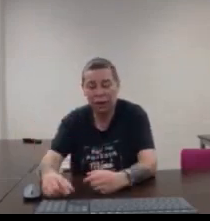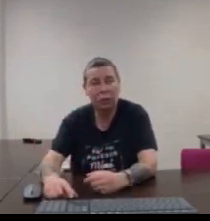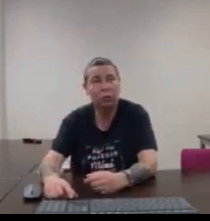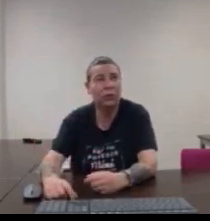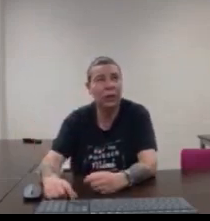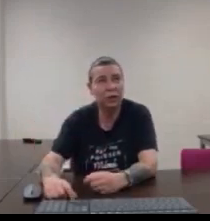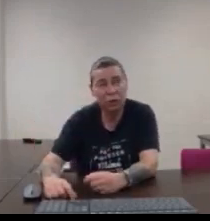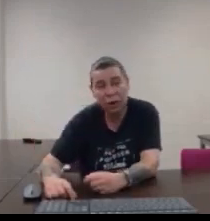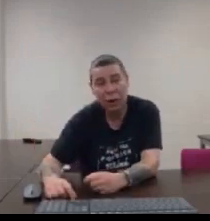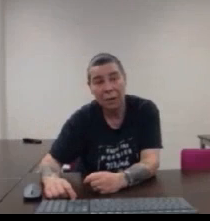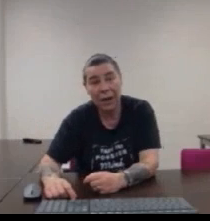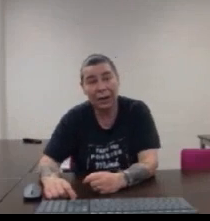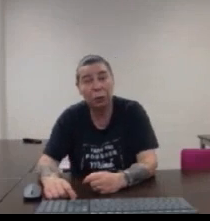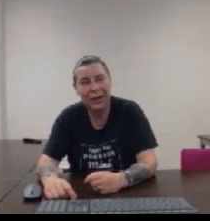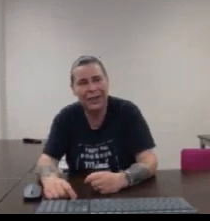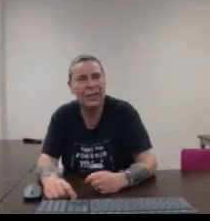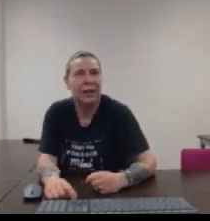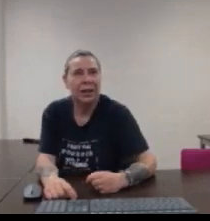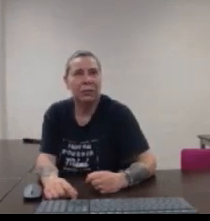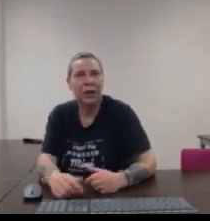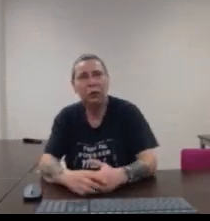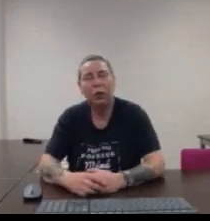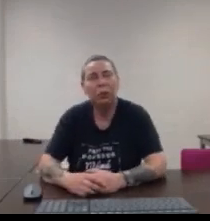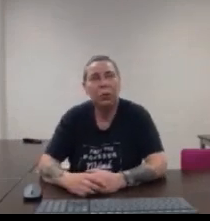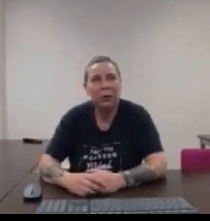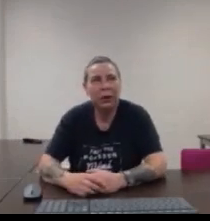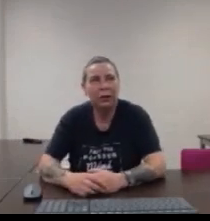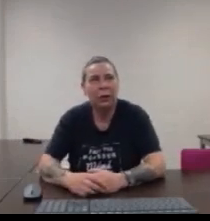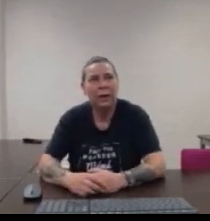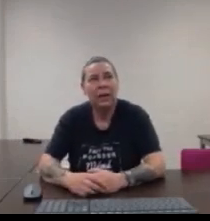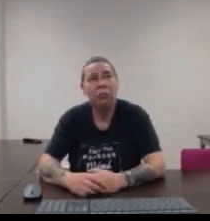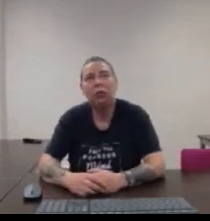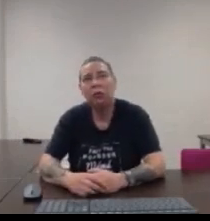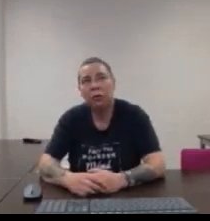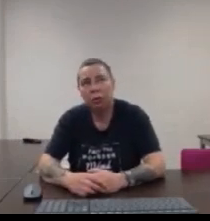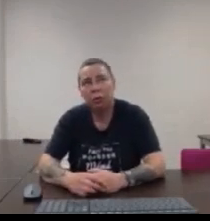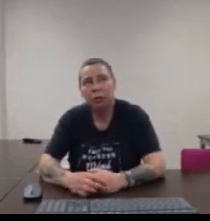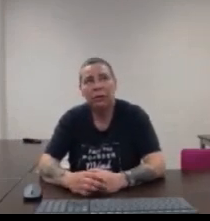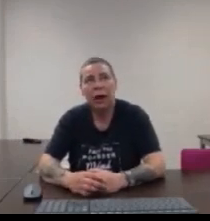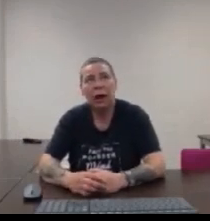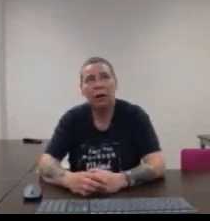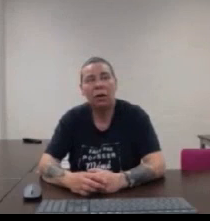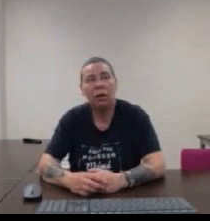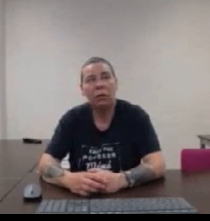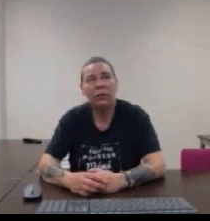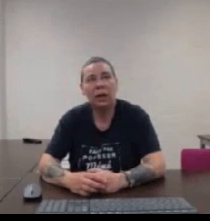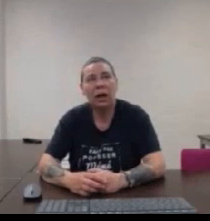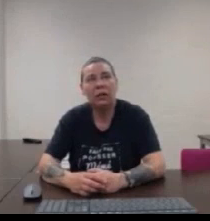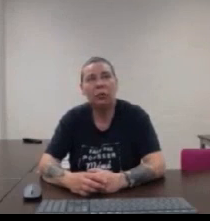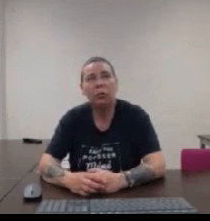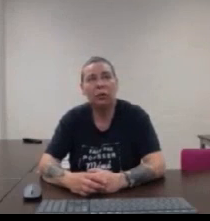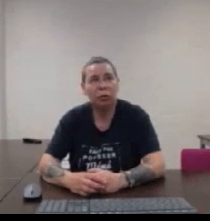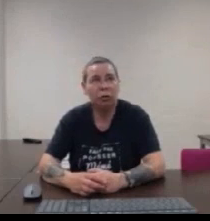vous allez voir qu'elles touchent aussi les gens qui sont statiques, et vous allez comprendre pourquoi dans un instant. Et puis on fera